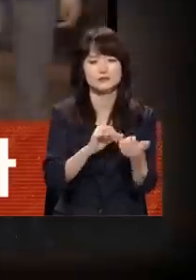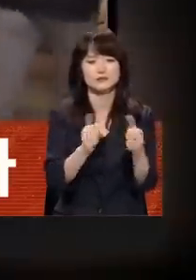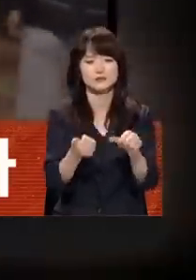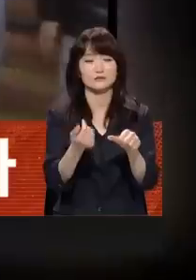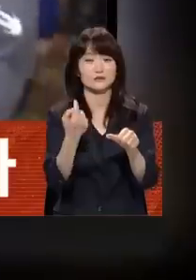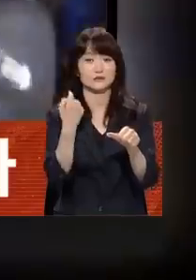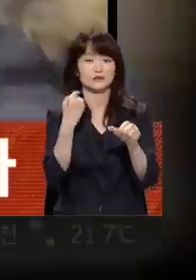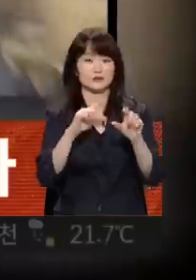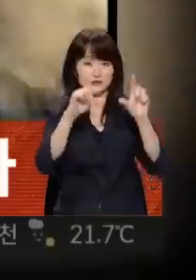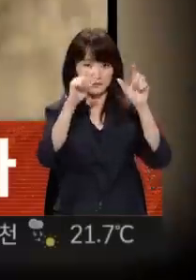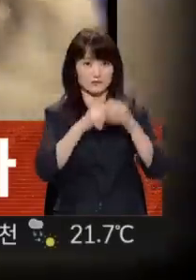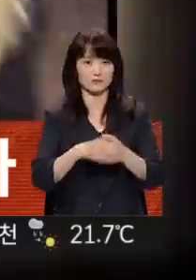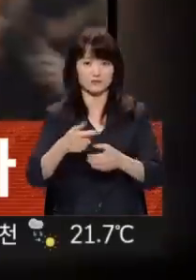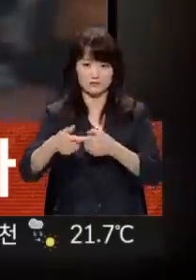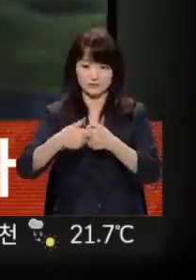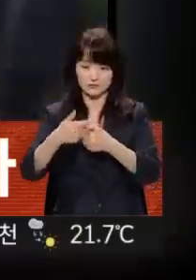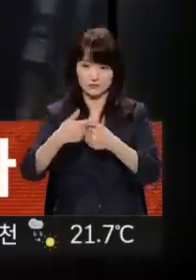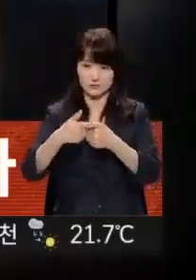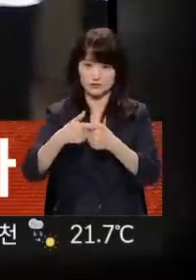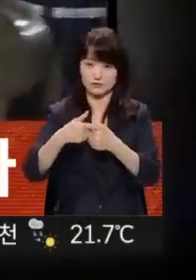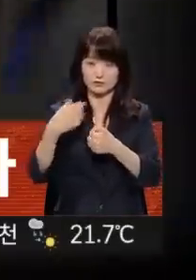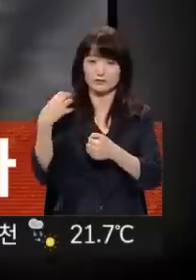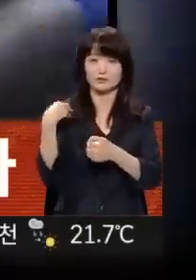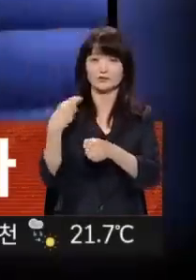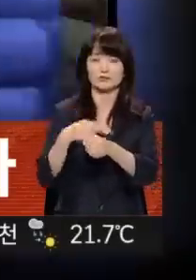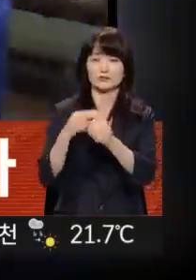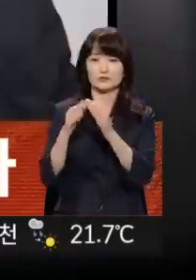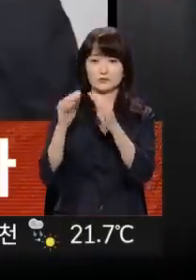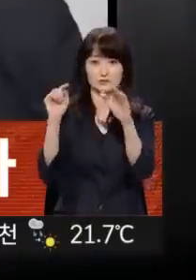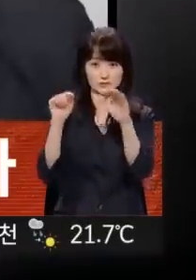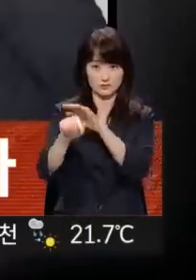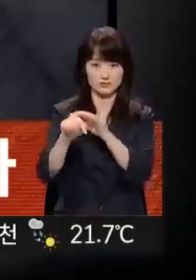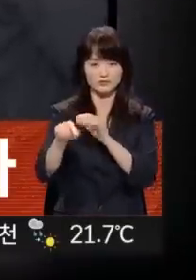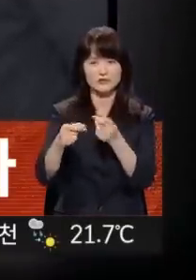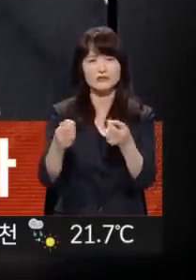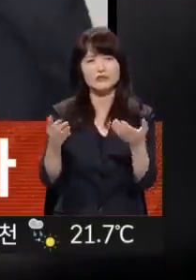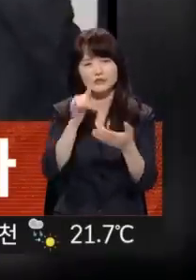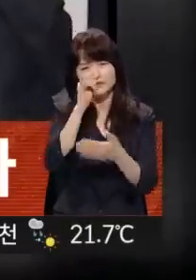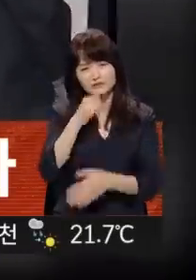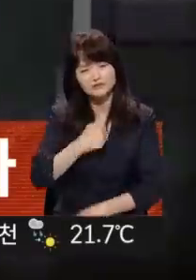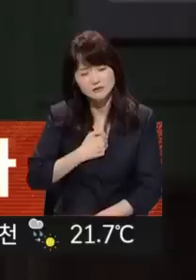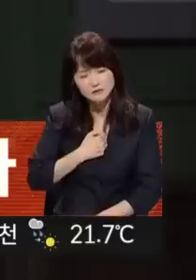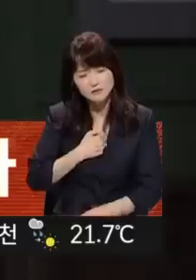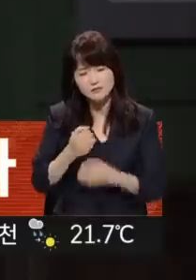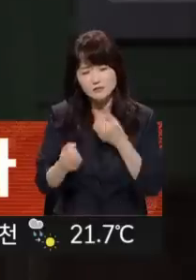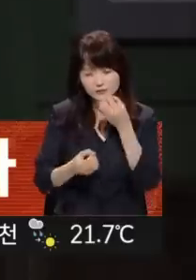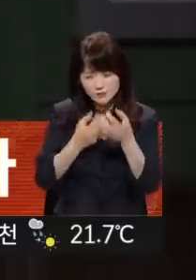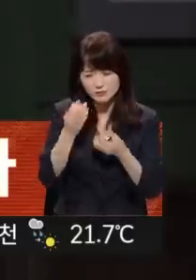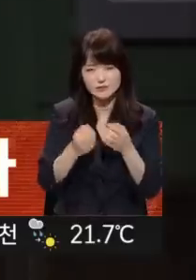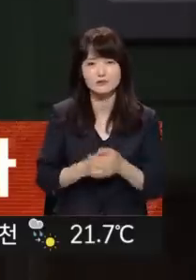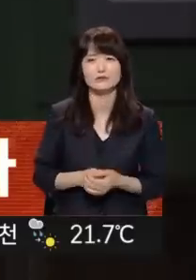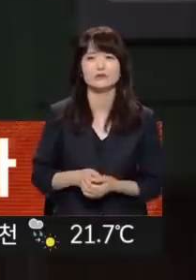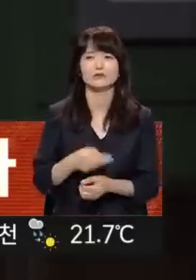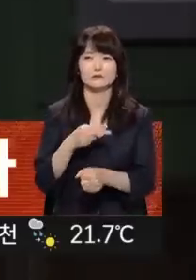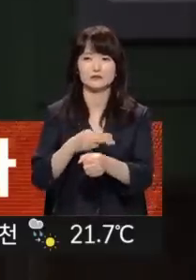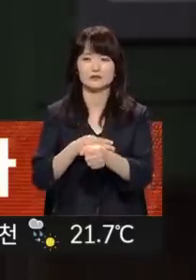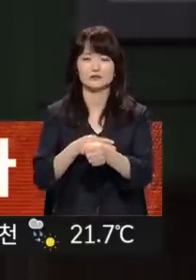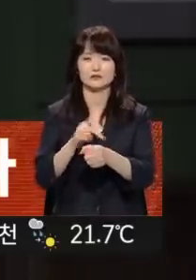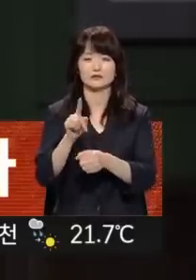전날에는 초등학교 6학년 때 담임 선생님 집을 찾아갑니다 그래서 이런 일이 있었다 답답함을 호소를 했는데 선생님이